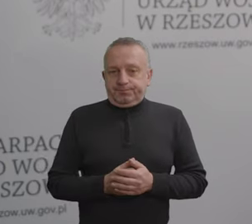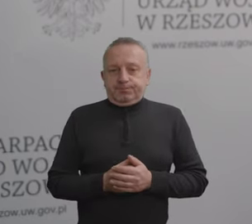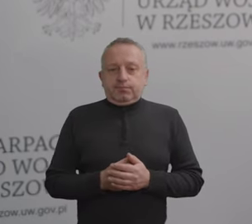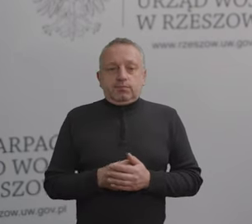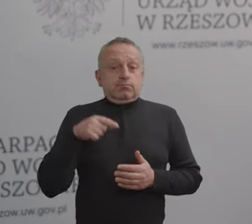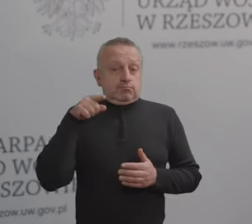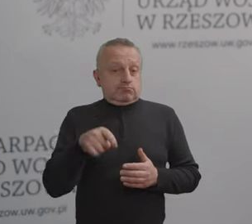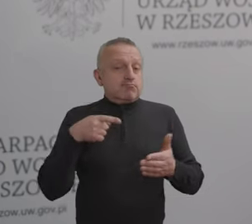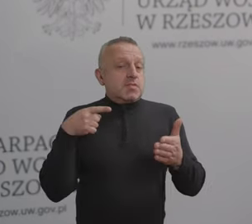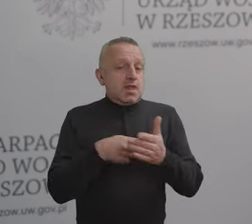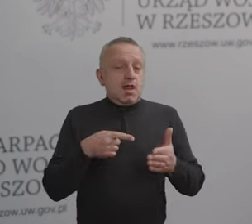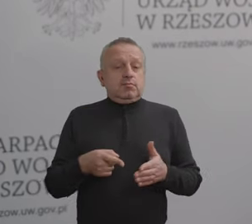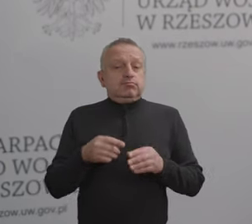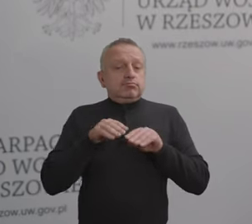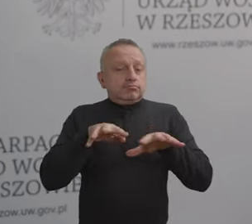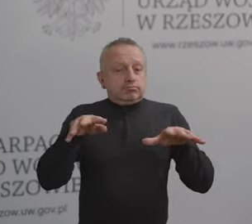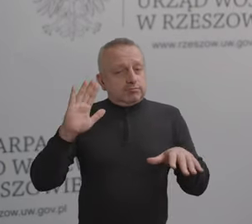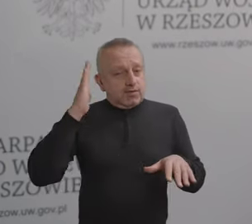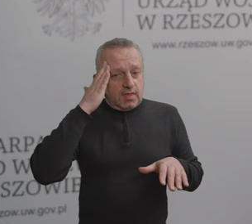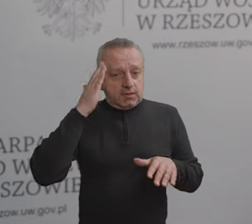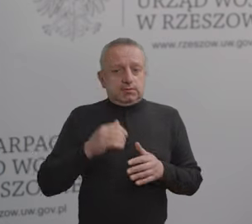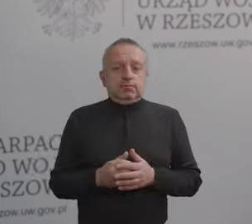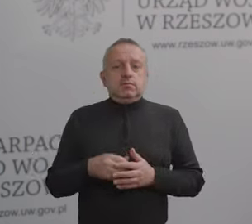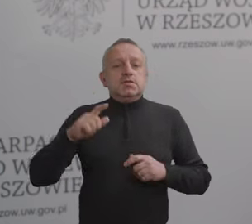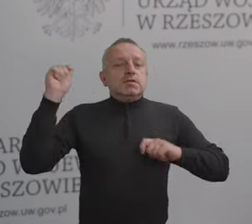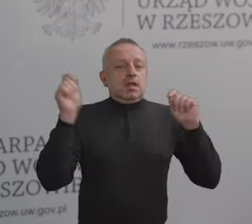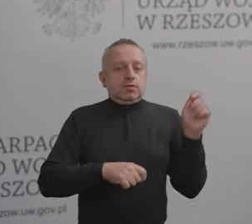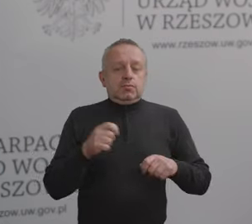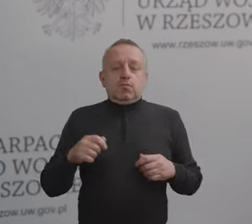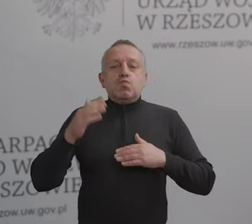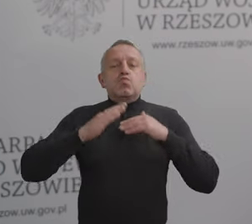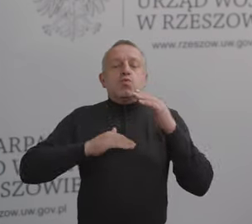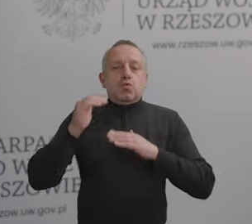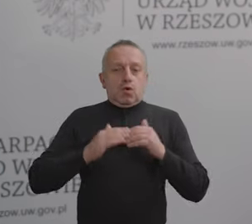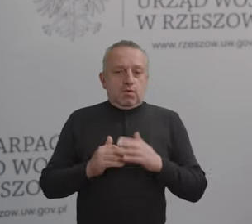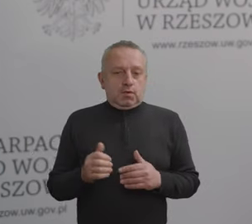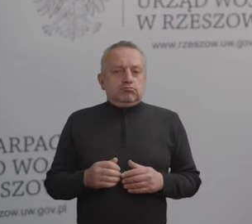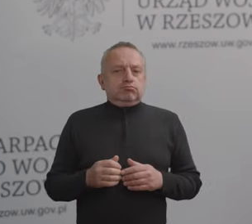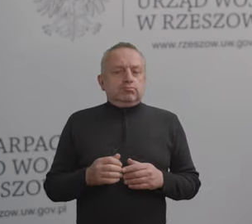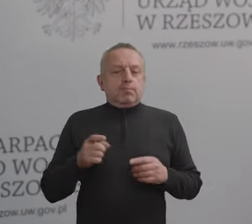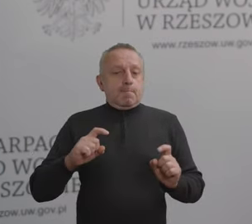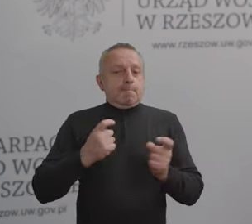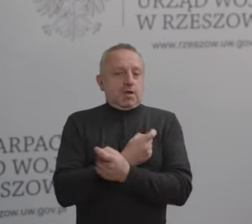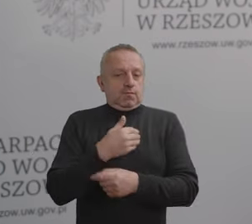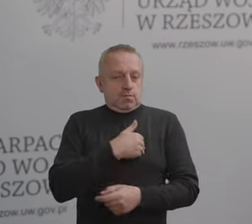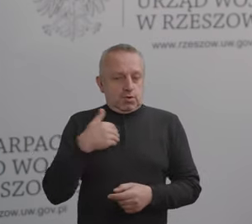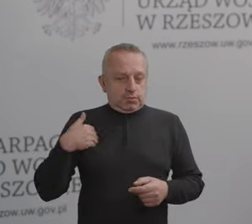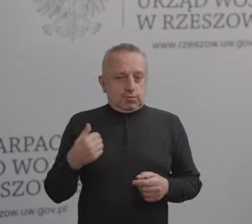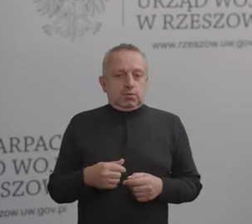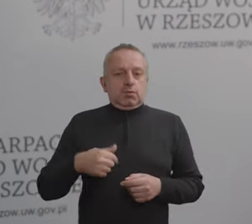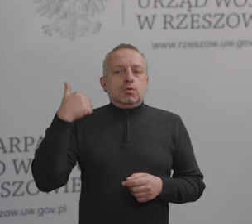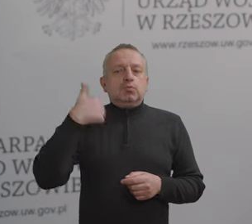2017-2022. Jego celem jest upowszechnianie wiedzy na temat zjednoczenia i odbudowy suwerennego państwa polskiego